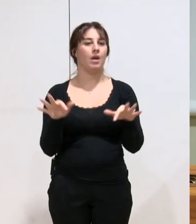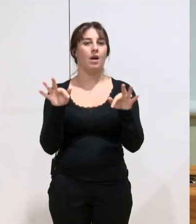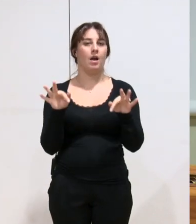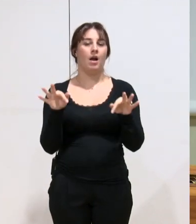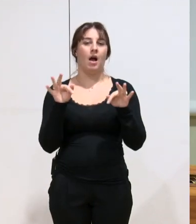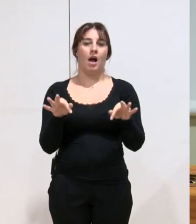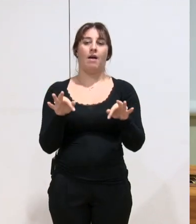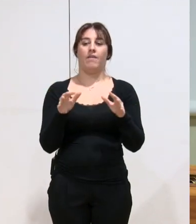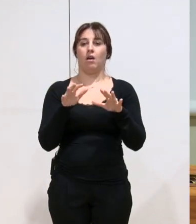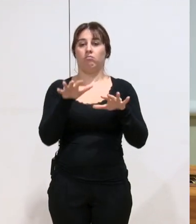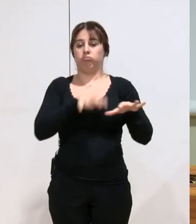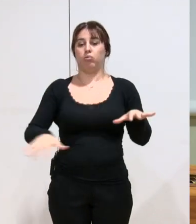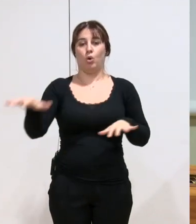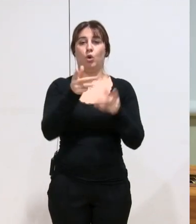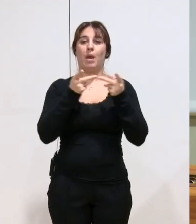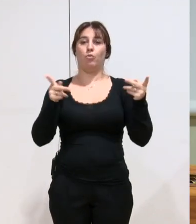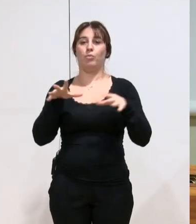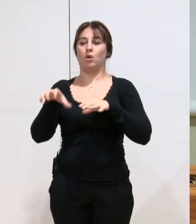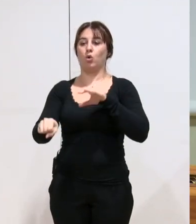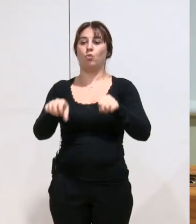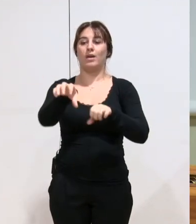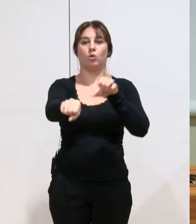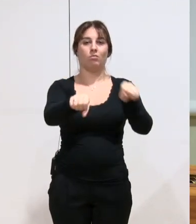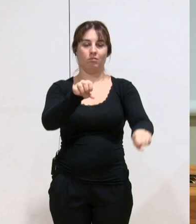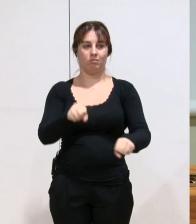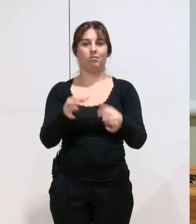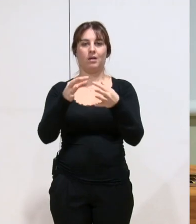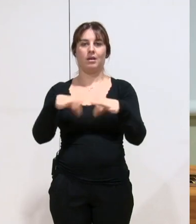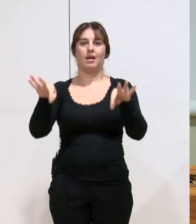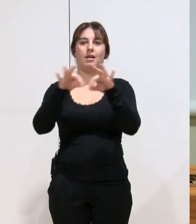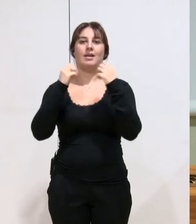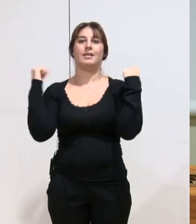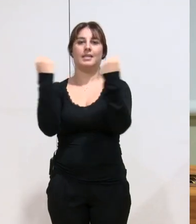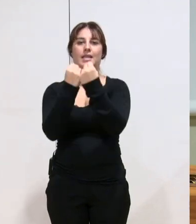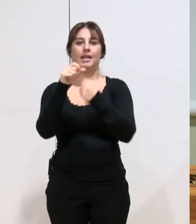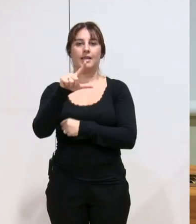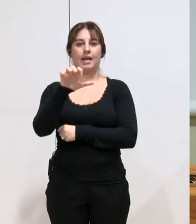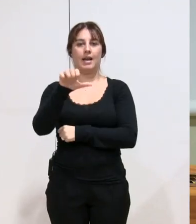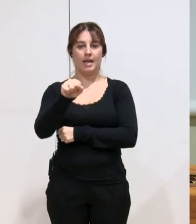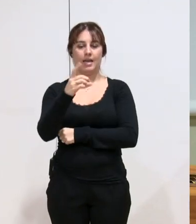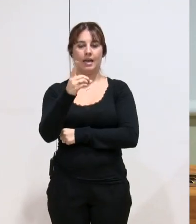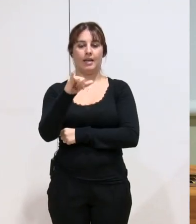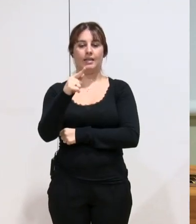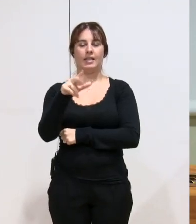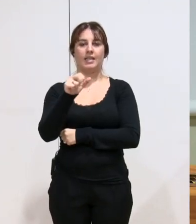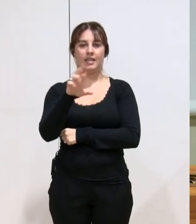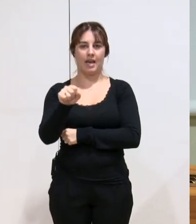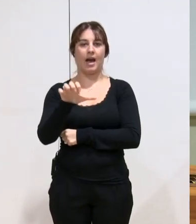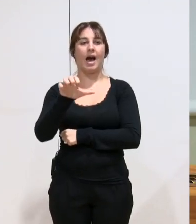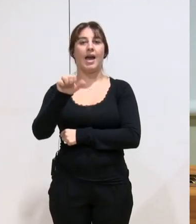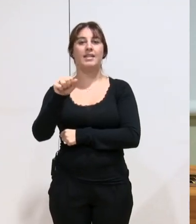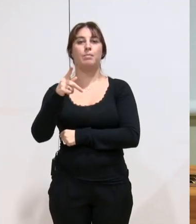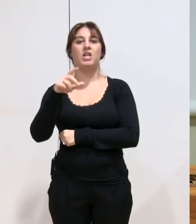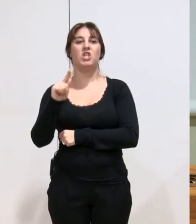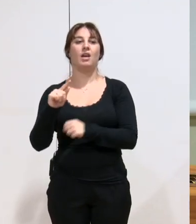l'occupation du domaine public et donc pour le stade Lesdiguières avec le FCG, la SASP du FCG.